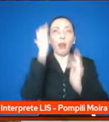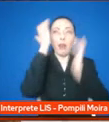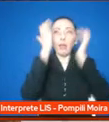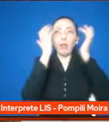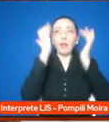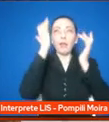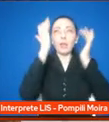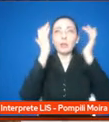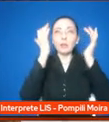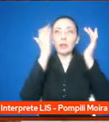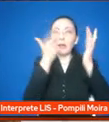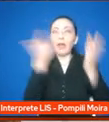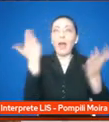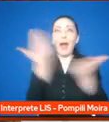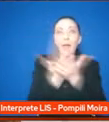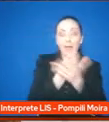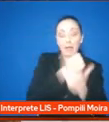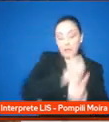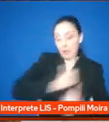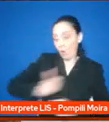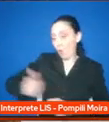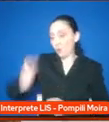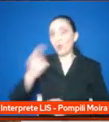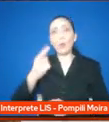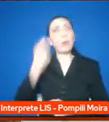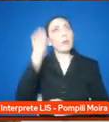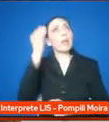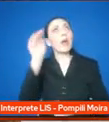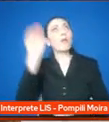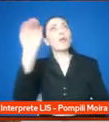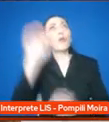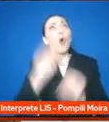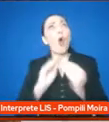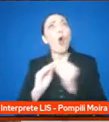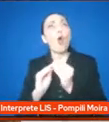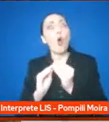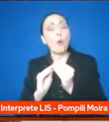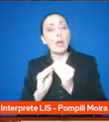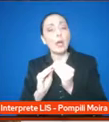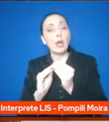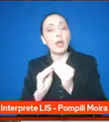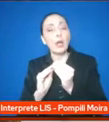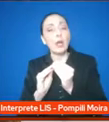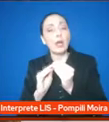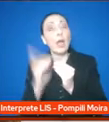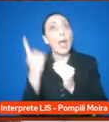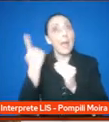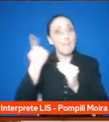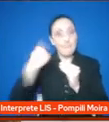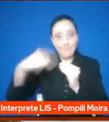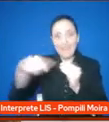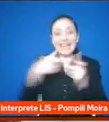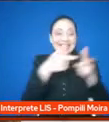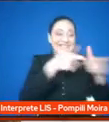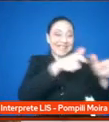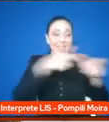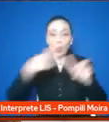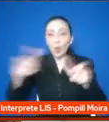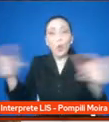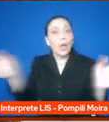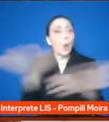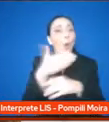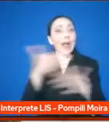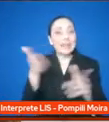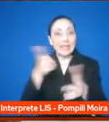futuro e per andare incontro alla sostenibilità in tutti i campi e naturalmente